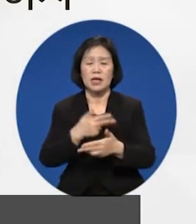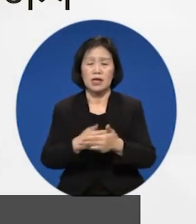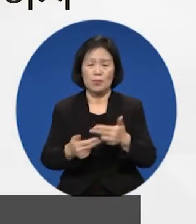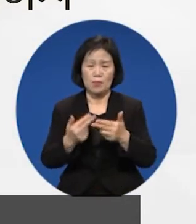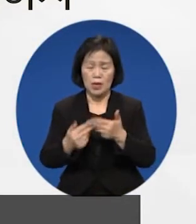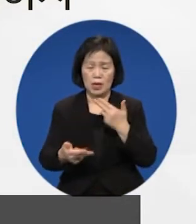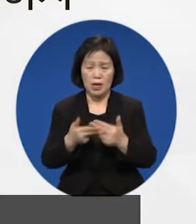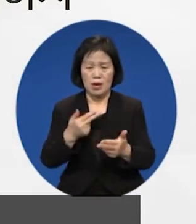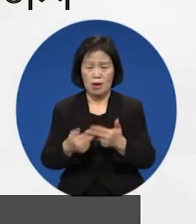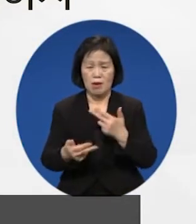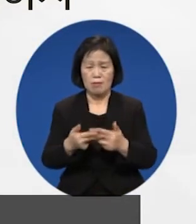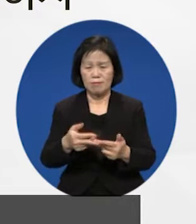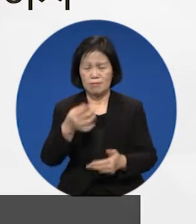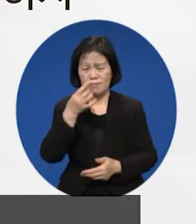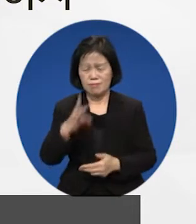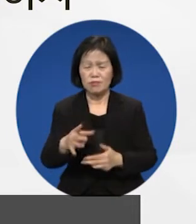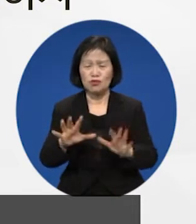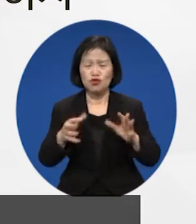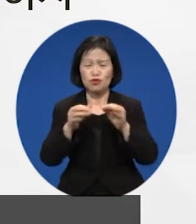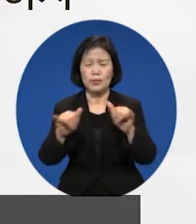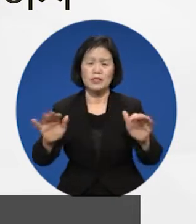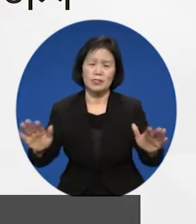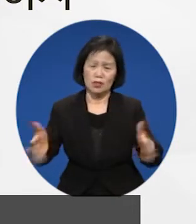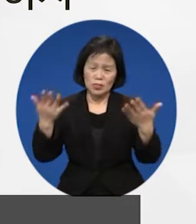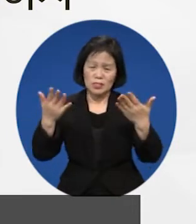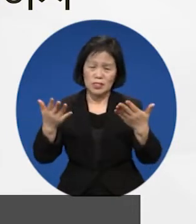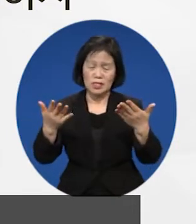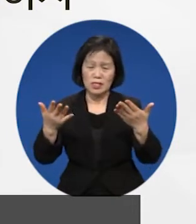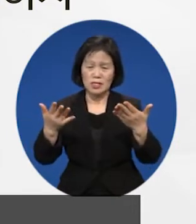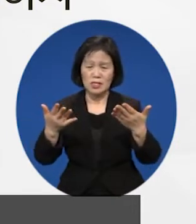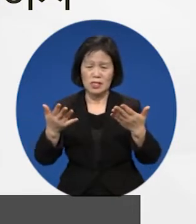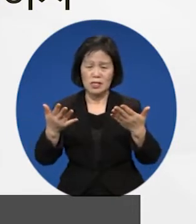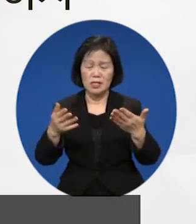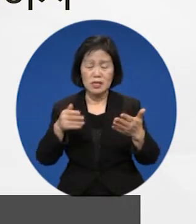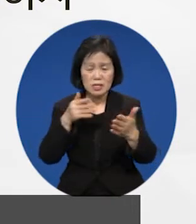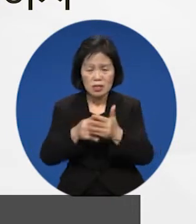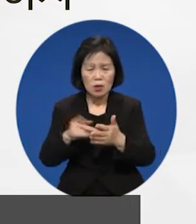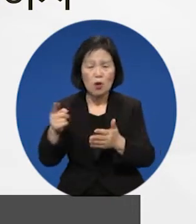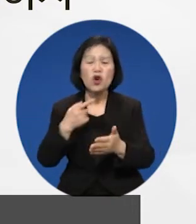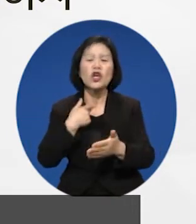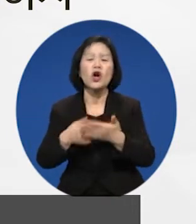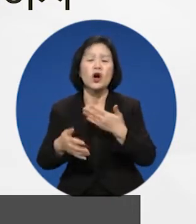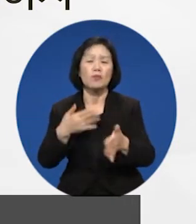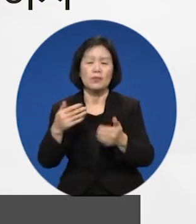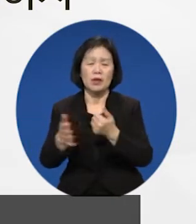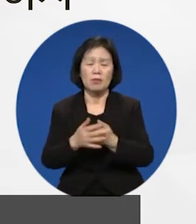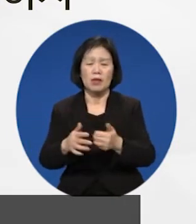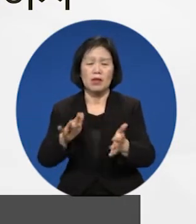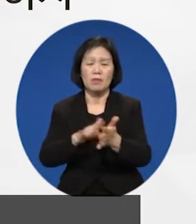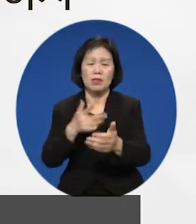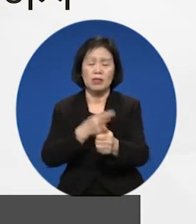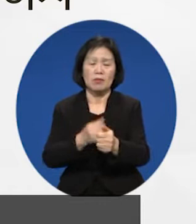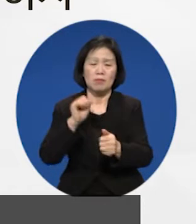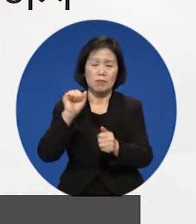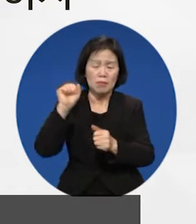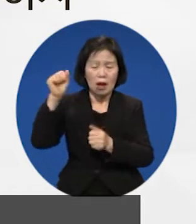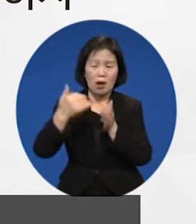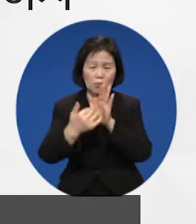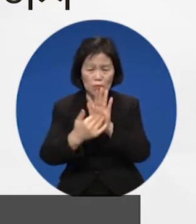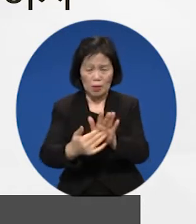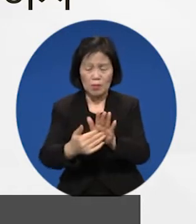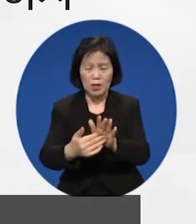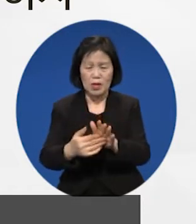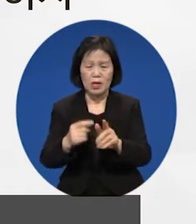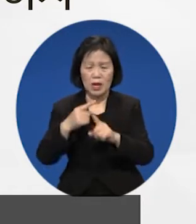이재명 경기도지사는 의사협회가 아나무인 국민 경시에 이른 것은 경험 탓이다. 백신 파업 대비에 간호사 등의